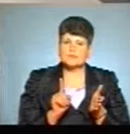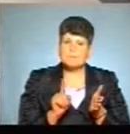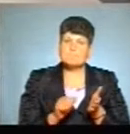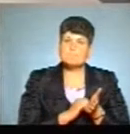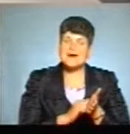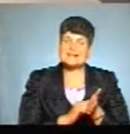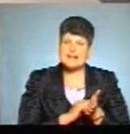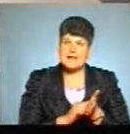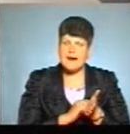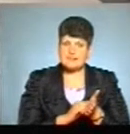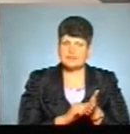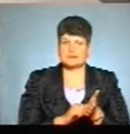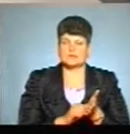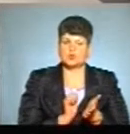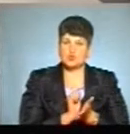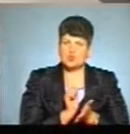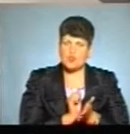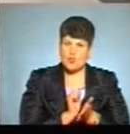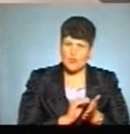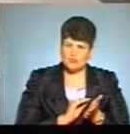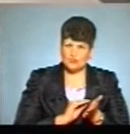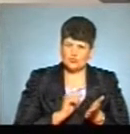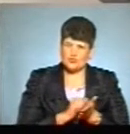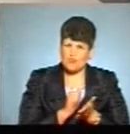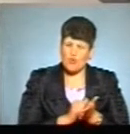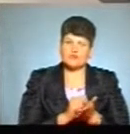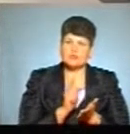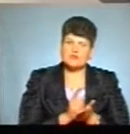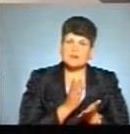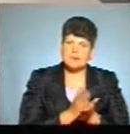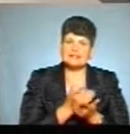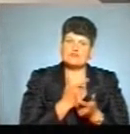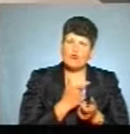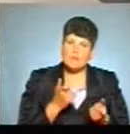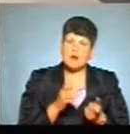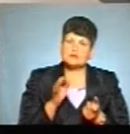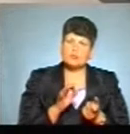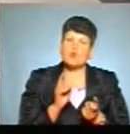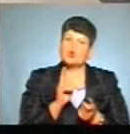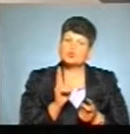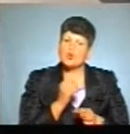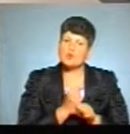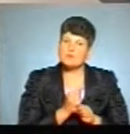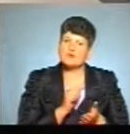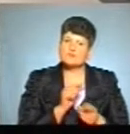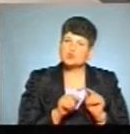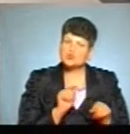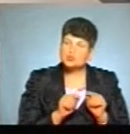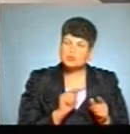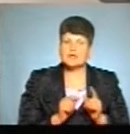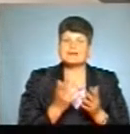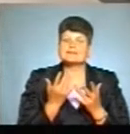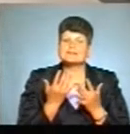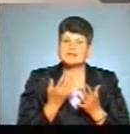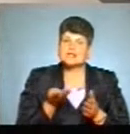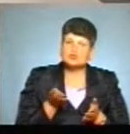матеріали друкованої передвиборчої агітації зобов'язані містити певну інформацію, зокрема, про хто здійснив друк, кількість друку, відповідальність за